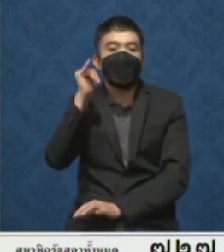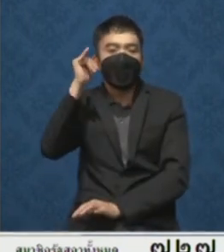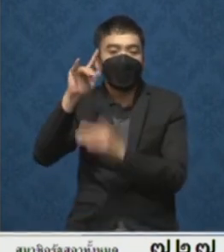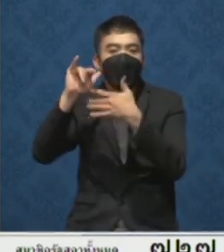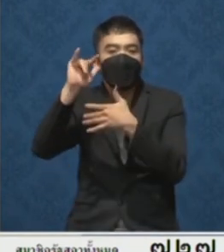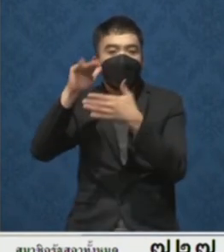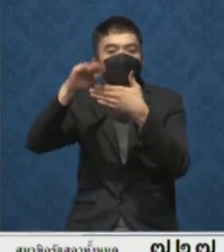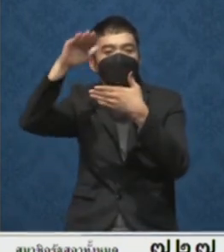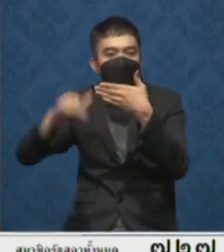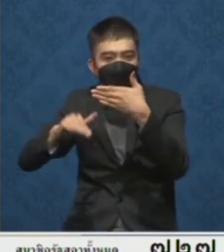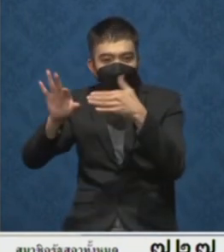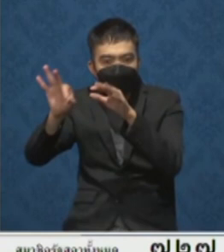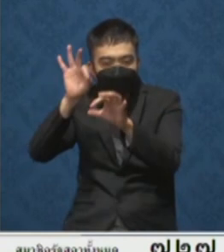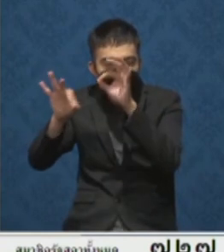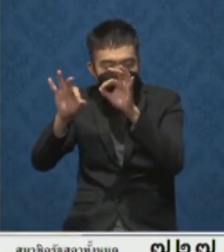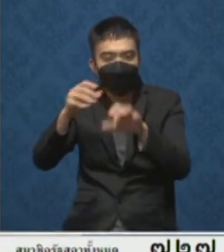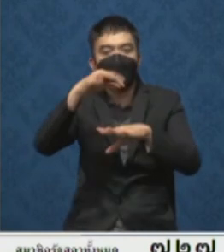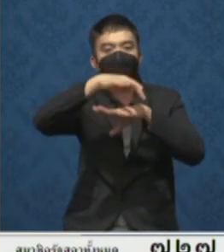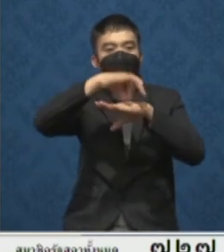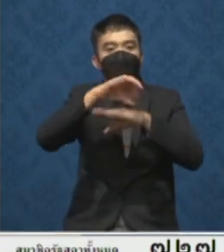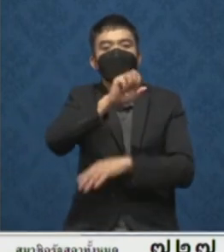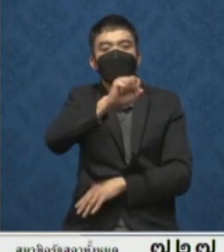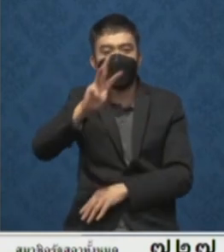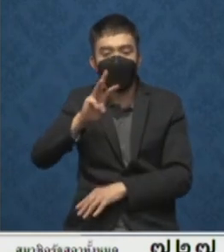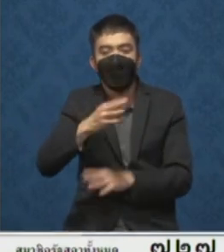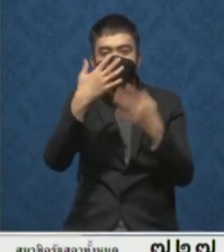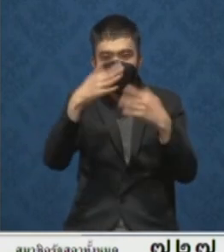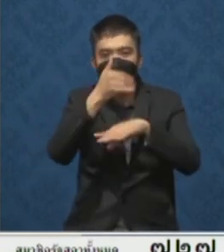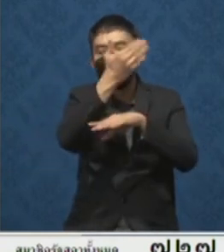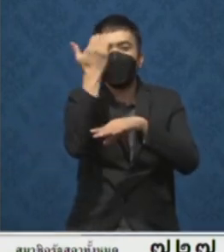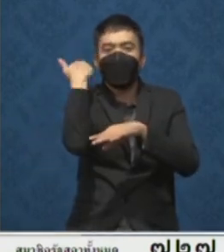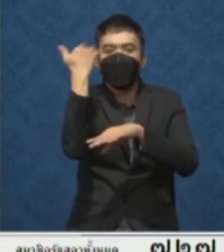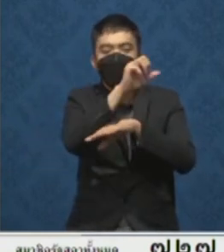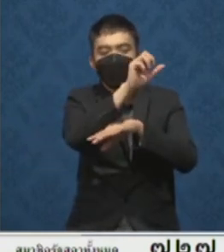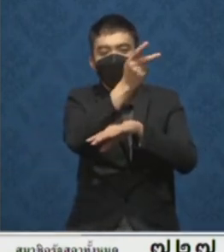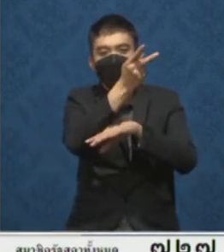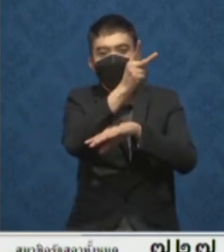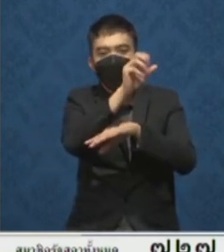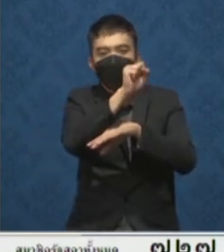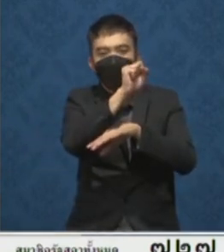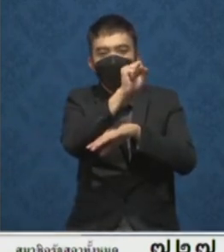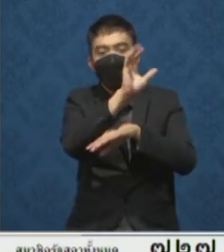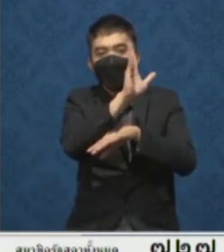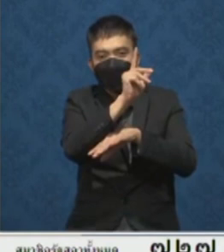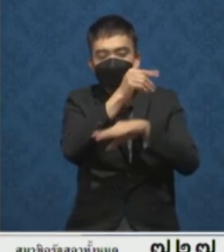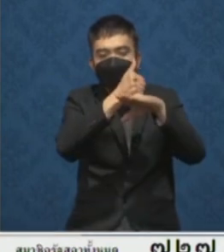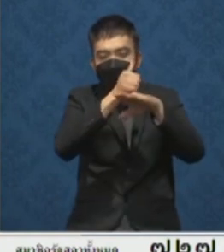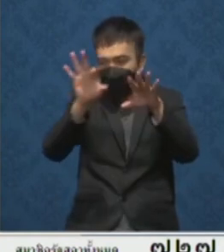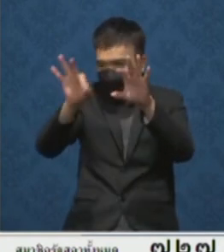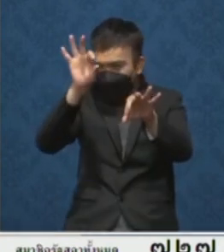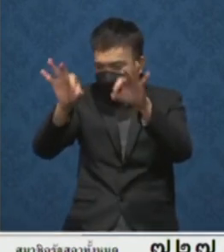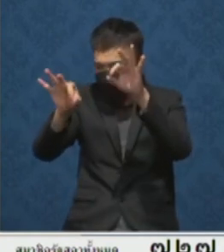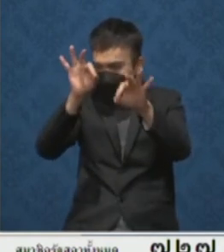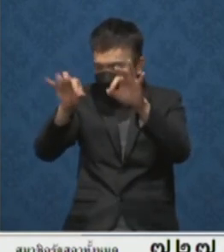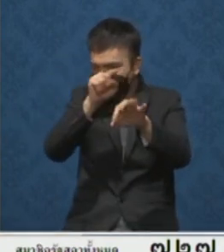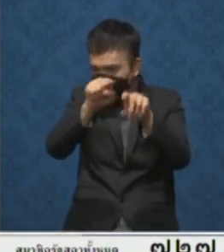คนที่เคยได้รับตำแหน่งในยุคคสช.ที่พลเอกประยุทธ์เป็นหัวหน้าคณะรัฐประหารมาถึง157คนจากสมา